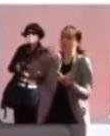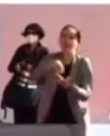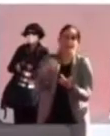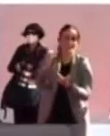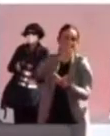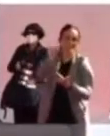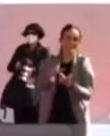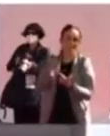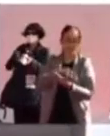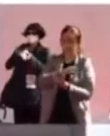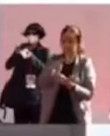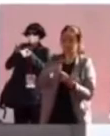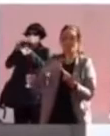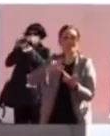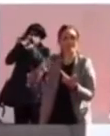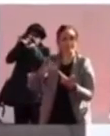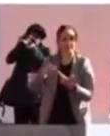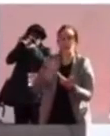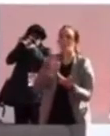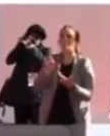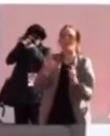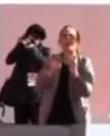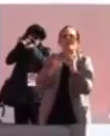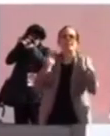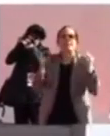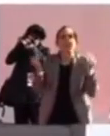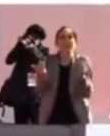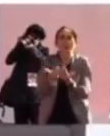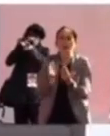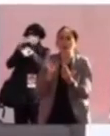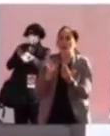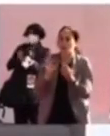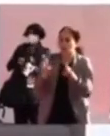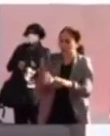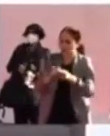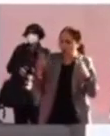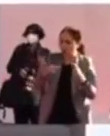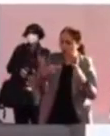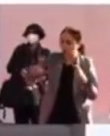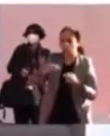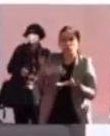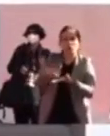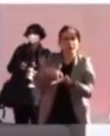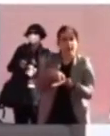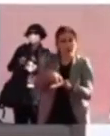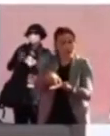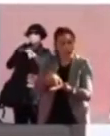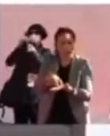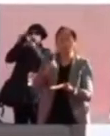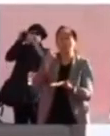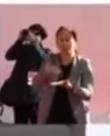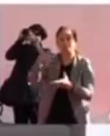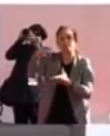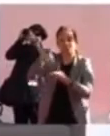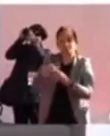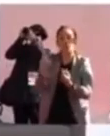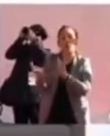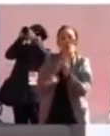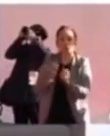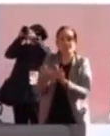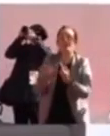la terza la pandemia ha messo a nudo le nostre fragilità anche nel sistema socio sanitario